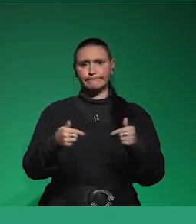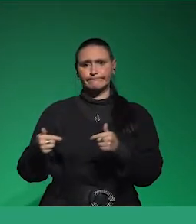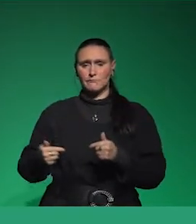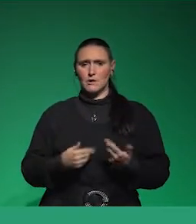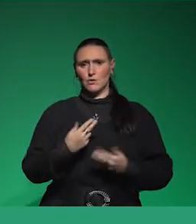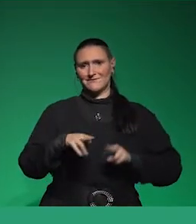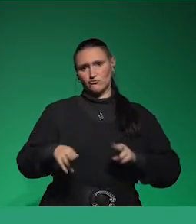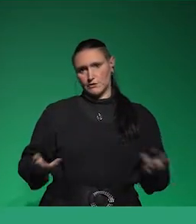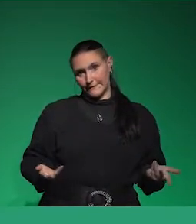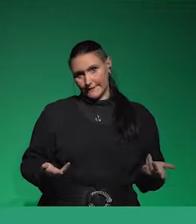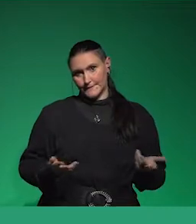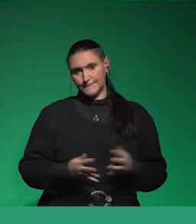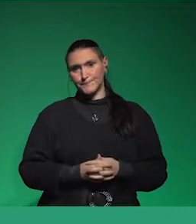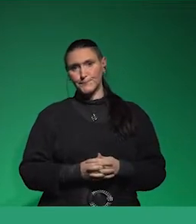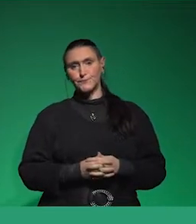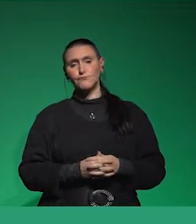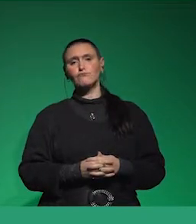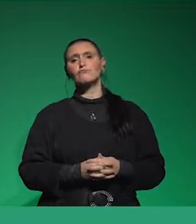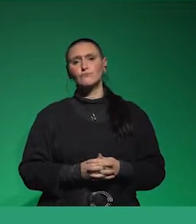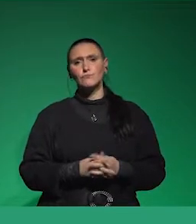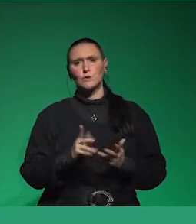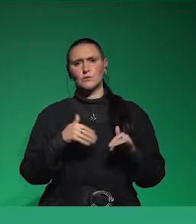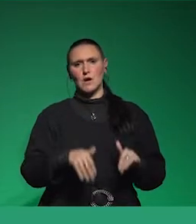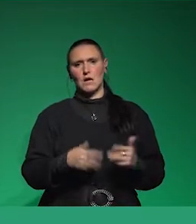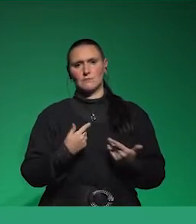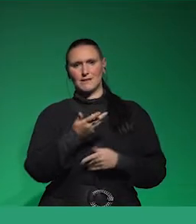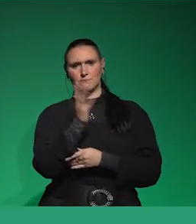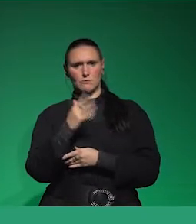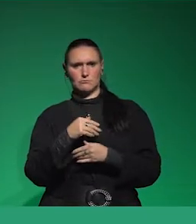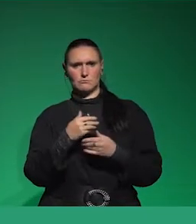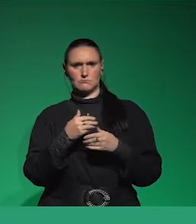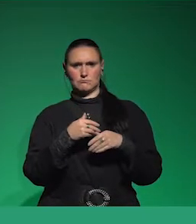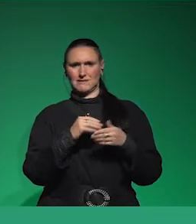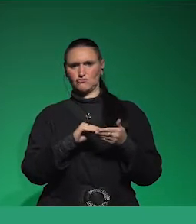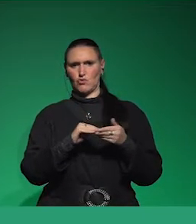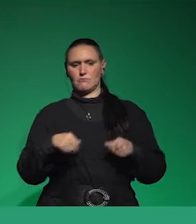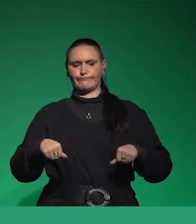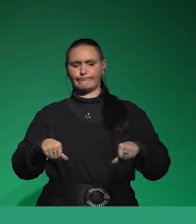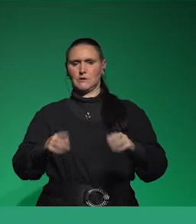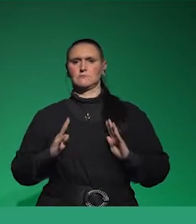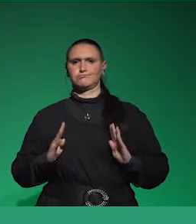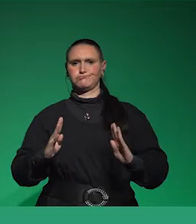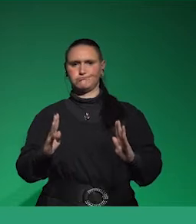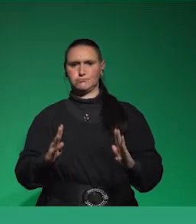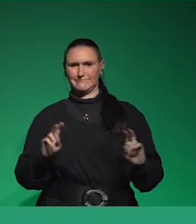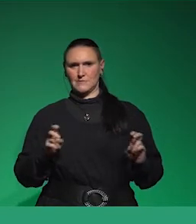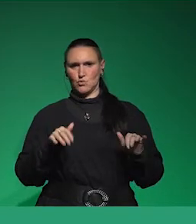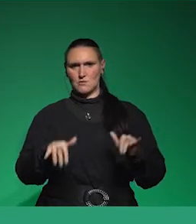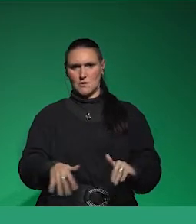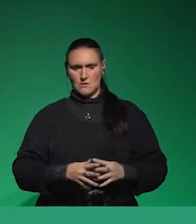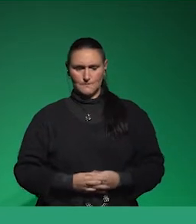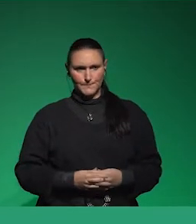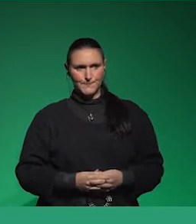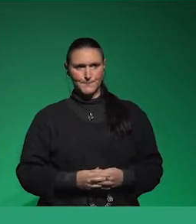Wir haben, wie gesagt, auch unsere eigene Baumschule, aber das Saatgut stellen wir bereit